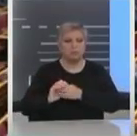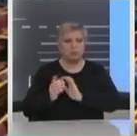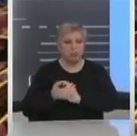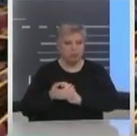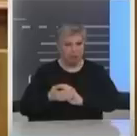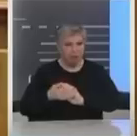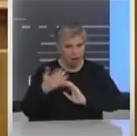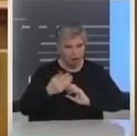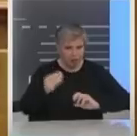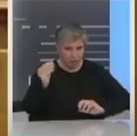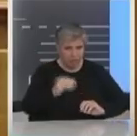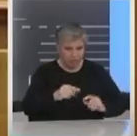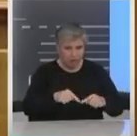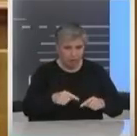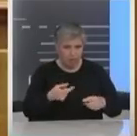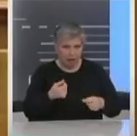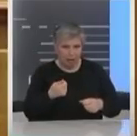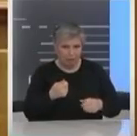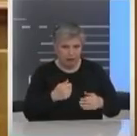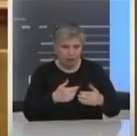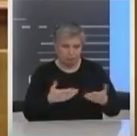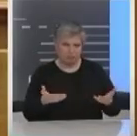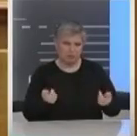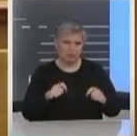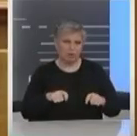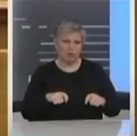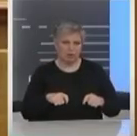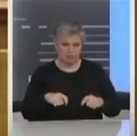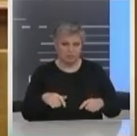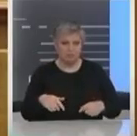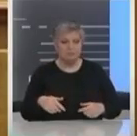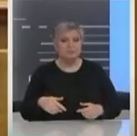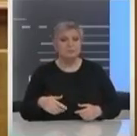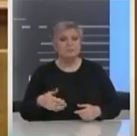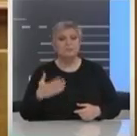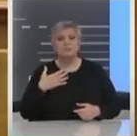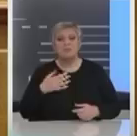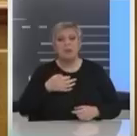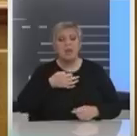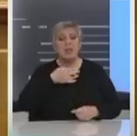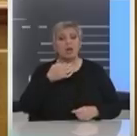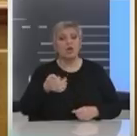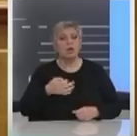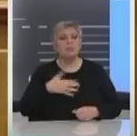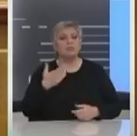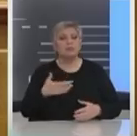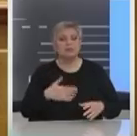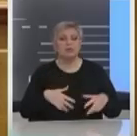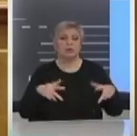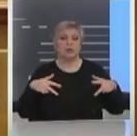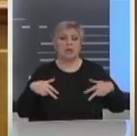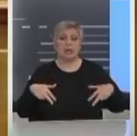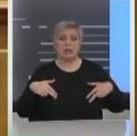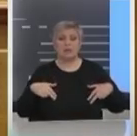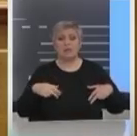Κυρίες και κύριοι συνάδελφοι, η κυβέρνηση μιλάει για μια καθαρή έξοδο, ενώ